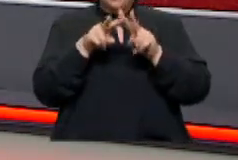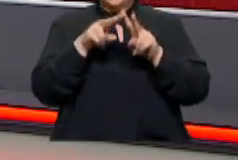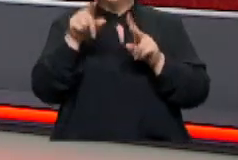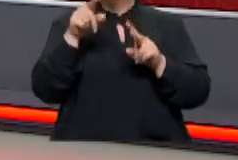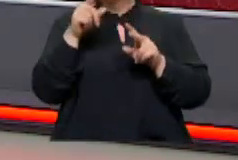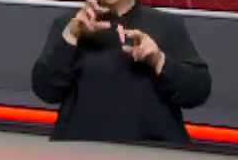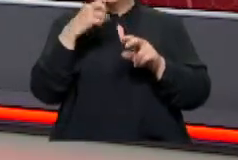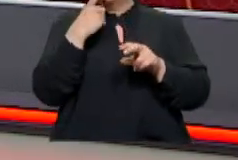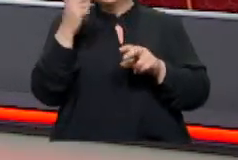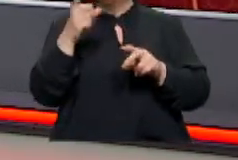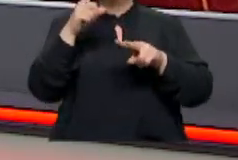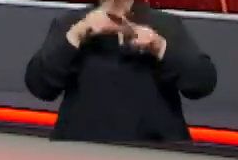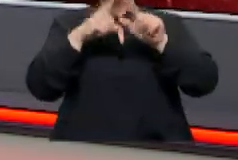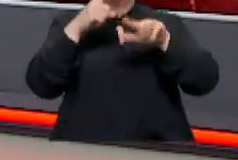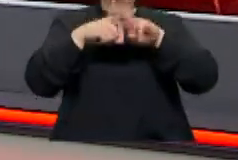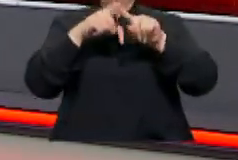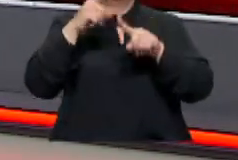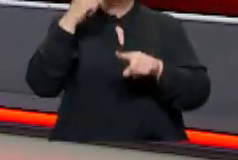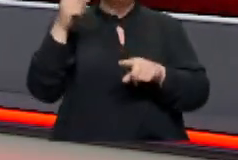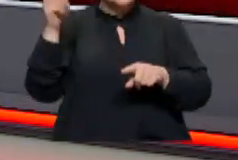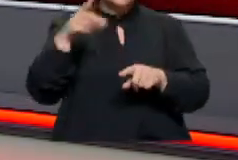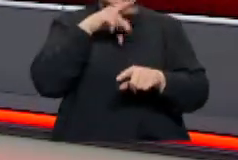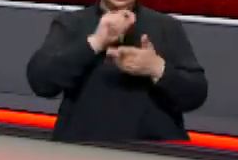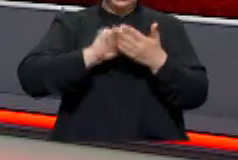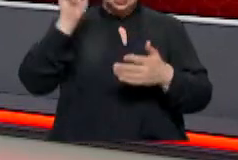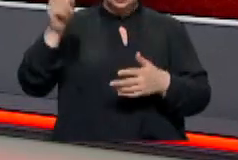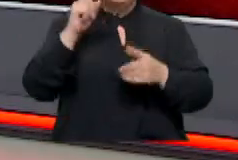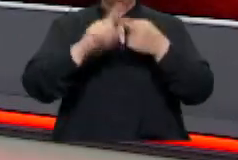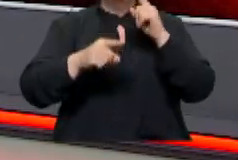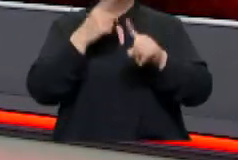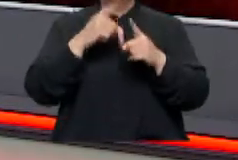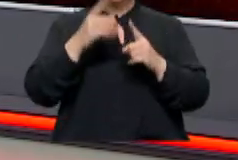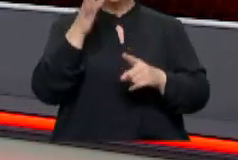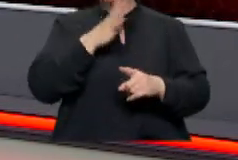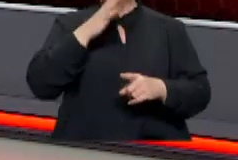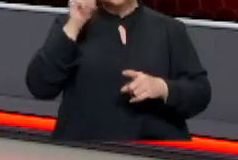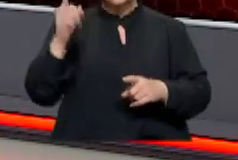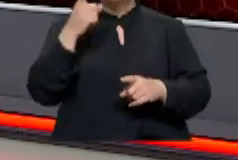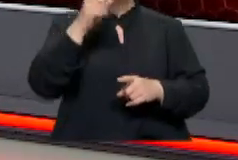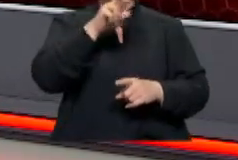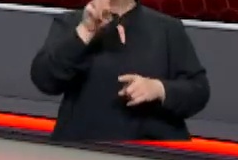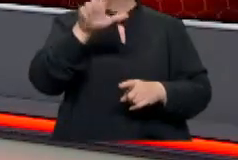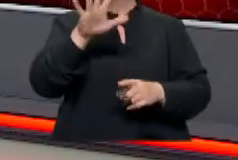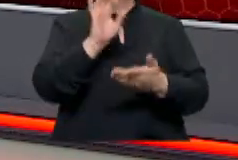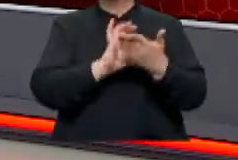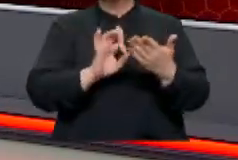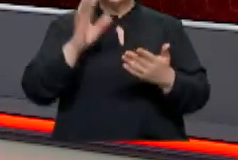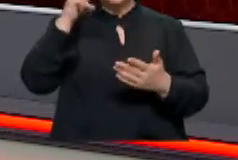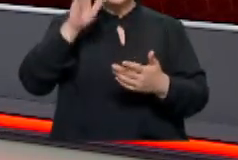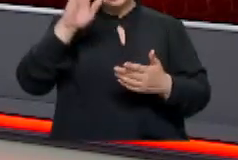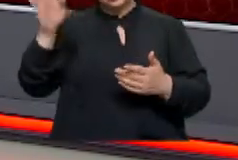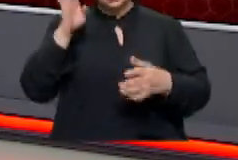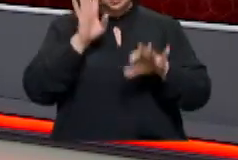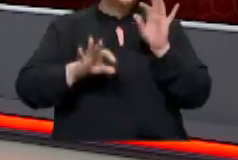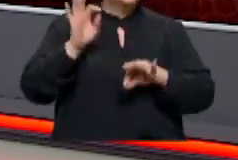yılı. Bir de Alexis de Tocqueville'den bahsedelim. O da siyaset bilimci. 1835'te şunu yazmış. Amerika'ya